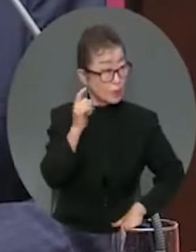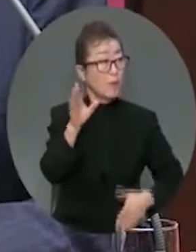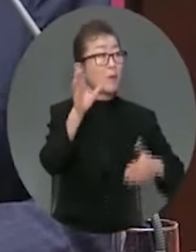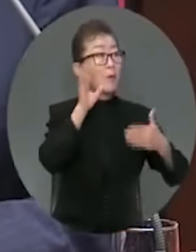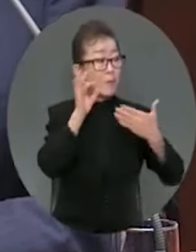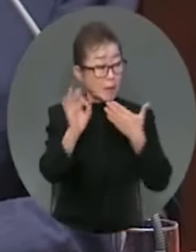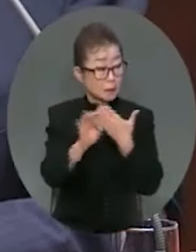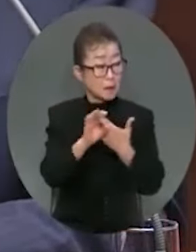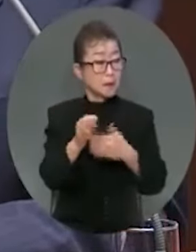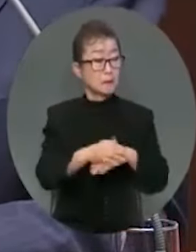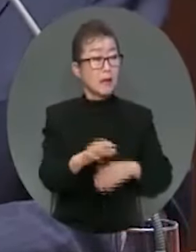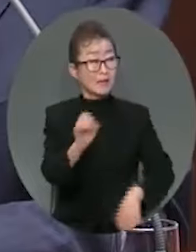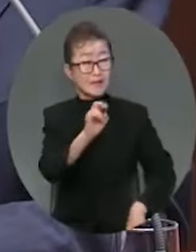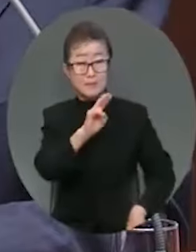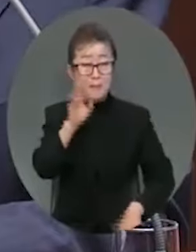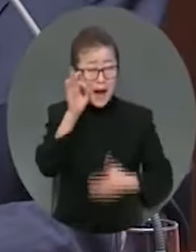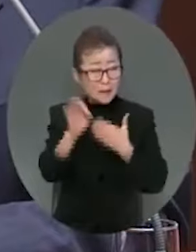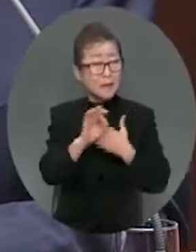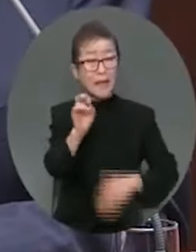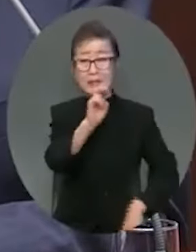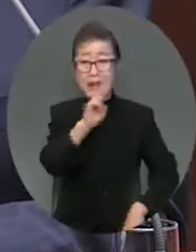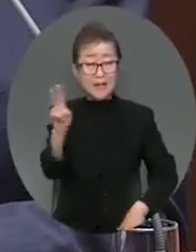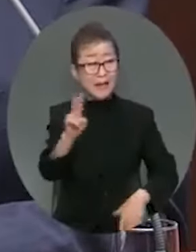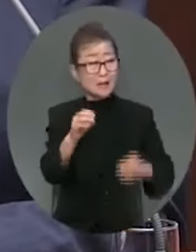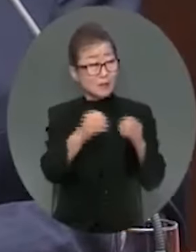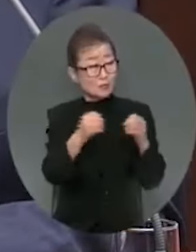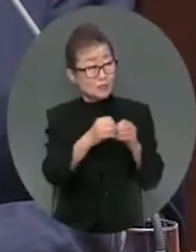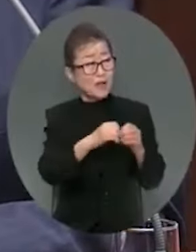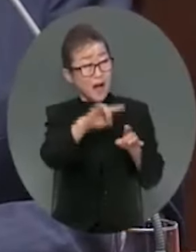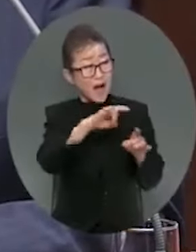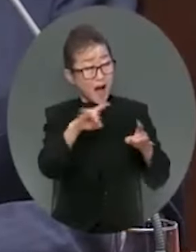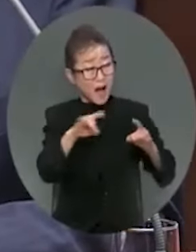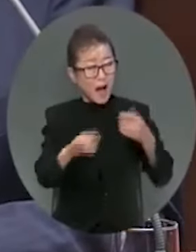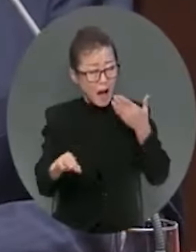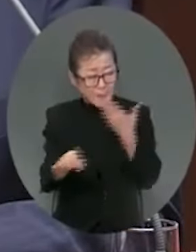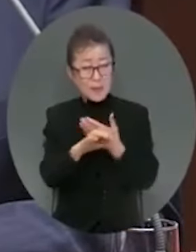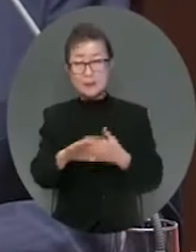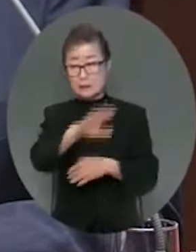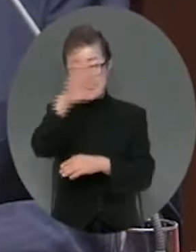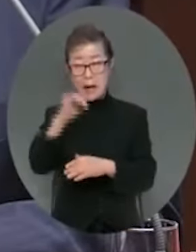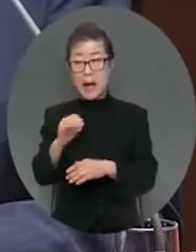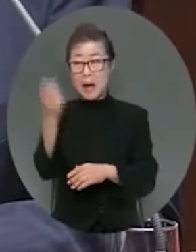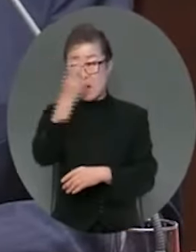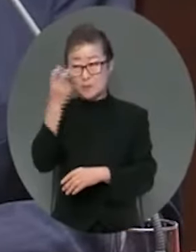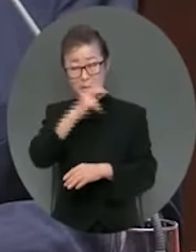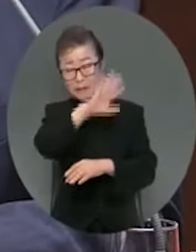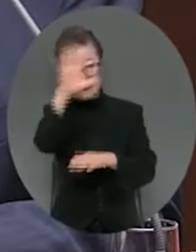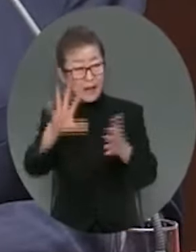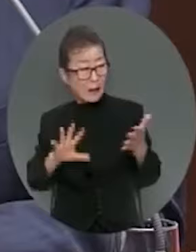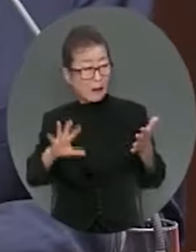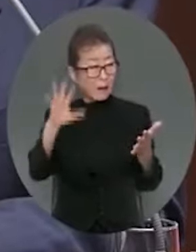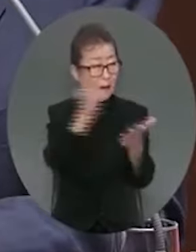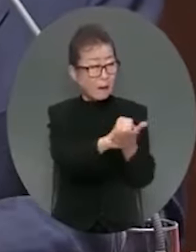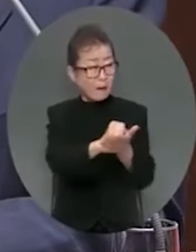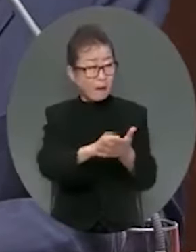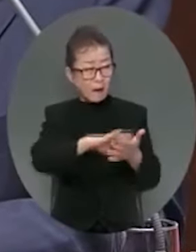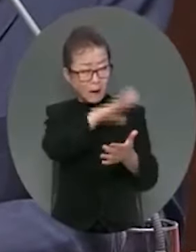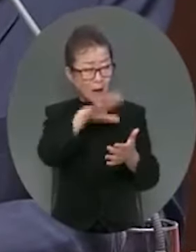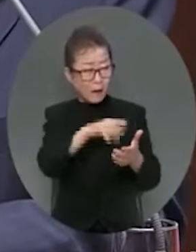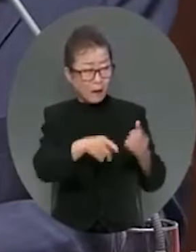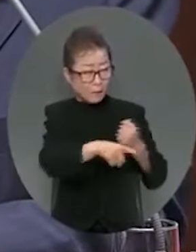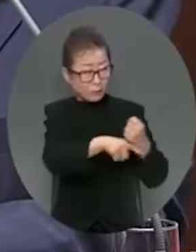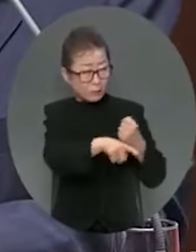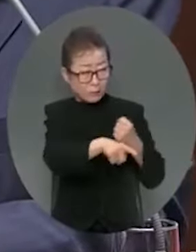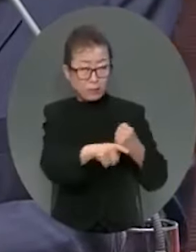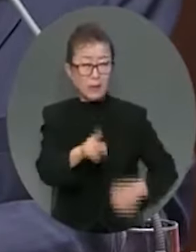예. 야당에서 이런 일이 있었으면 검찰에서는 당장 인지수사 했을 거예요. 의원님, 저희들